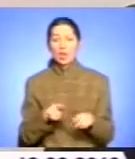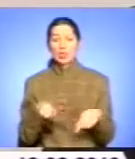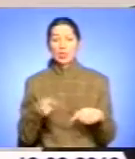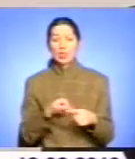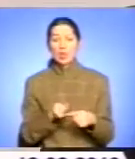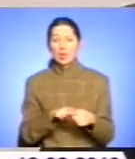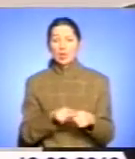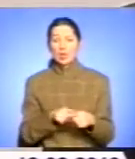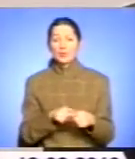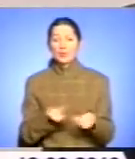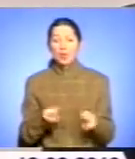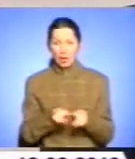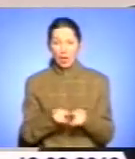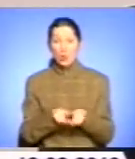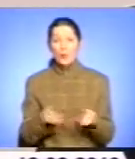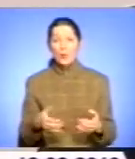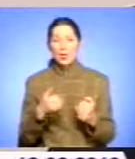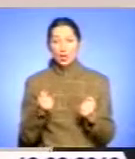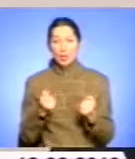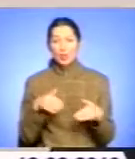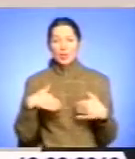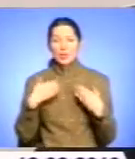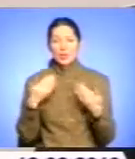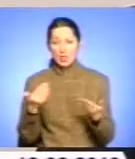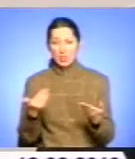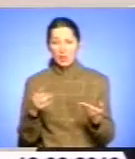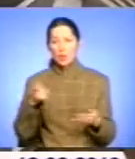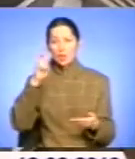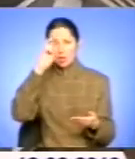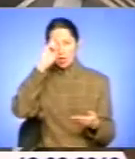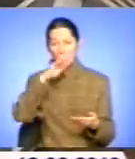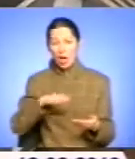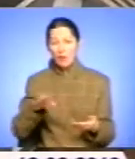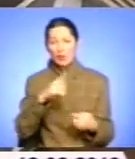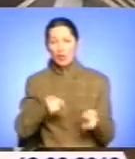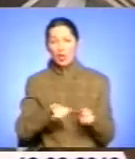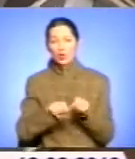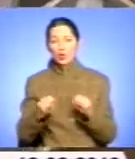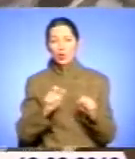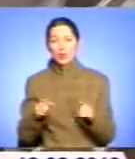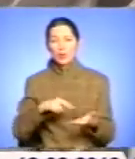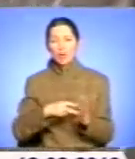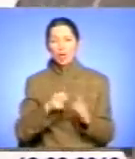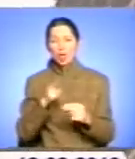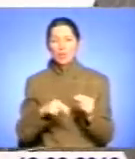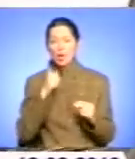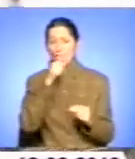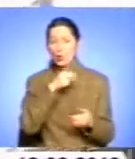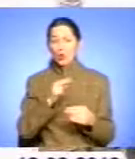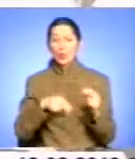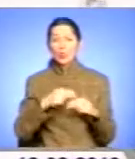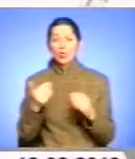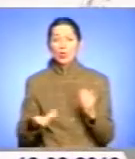реагентів, вони так само підтримують ініціативу. Також урядовці планують до кінця року добудувати новий корпус